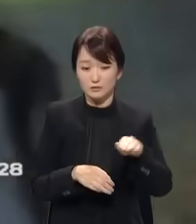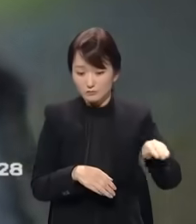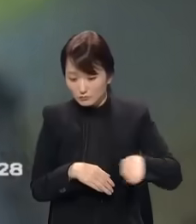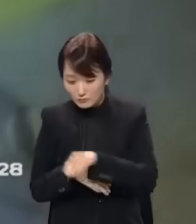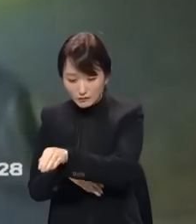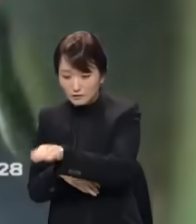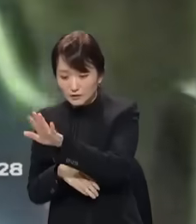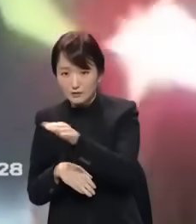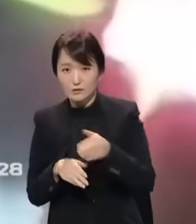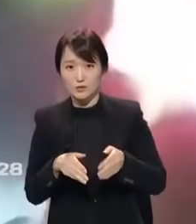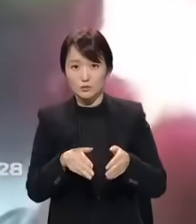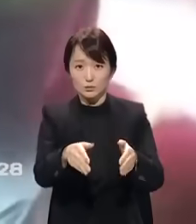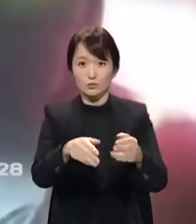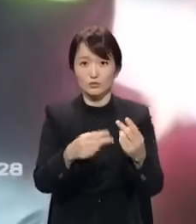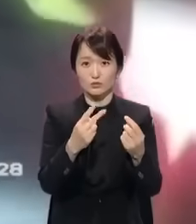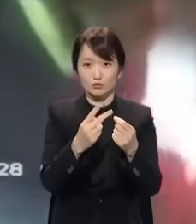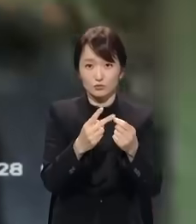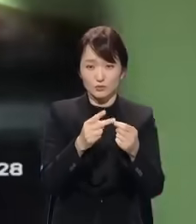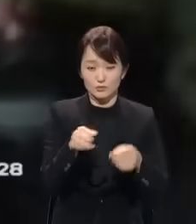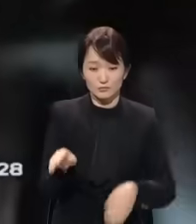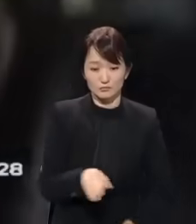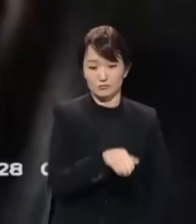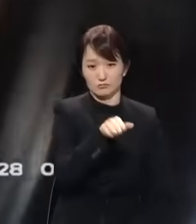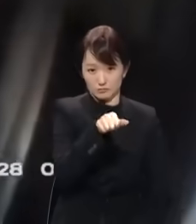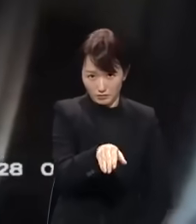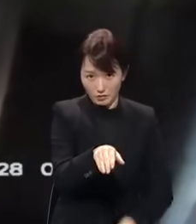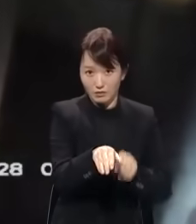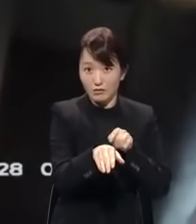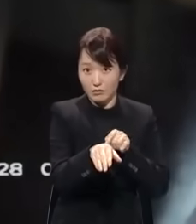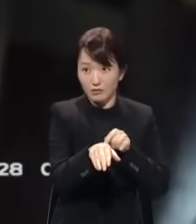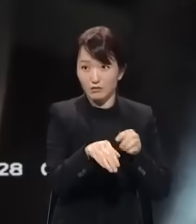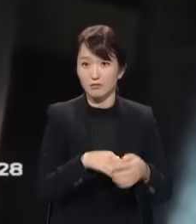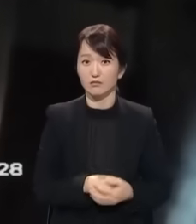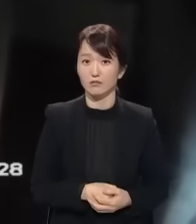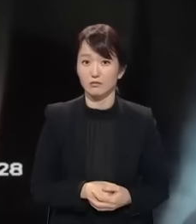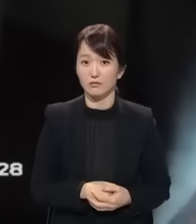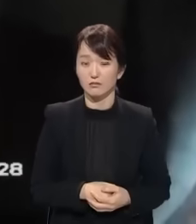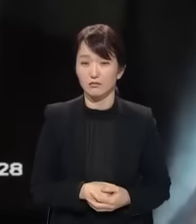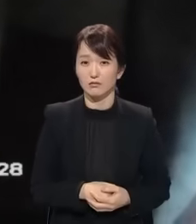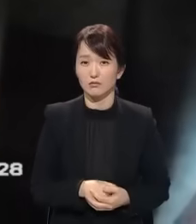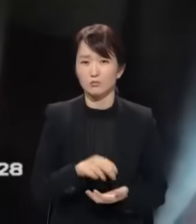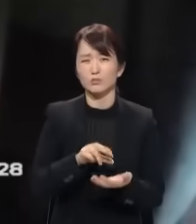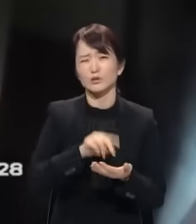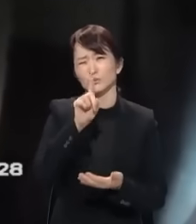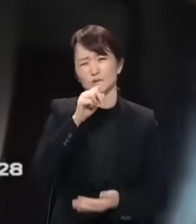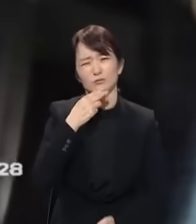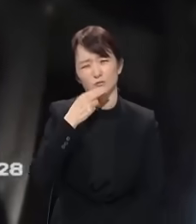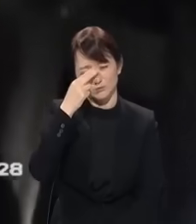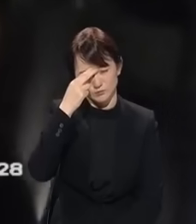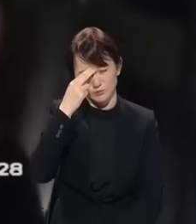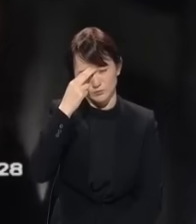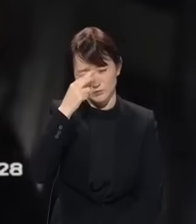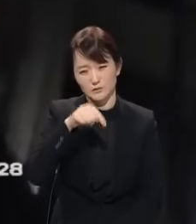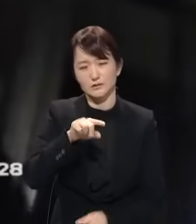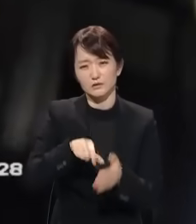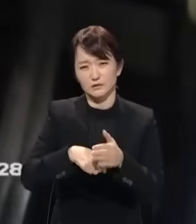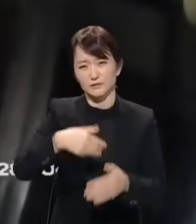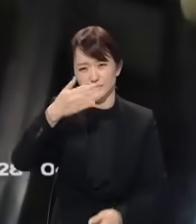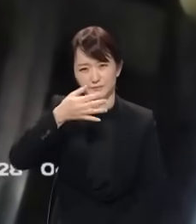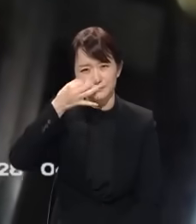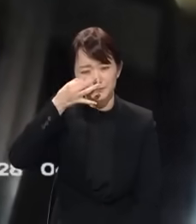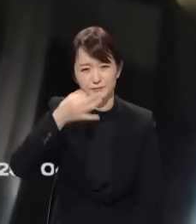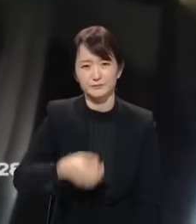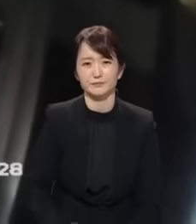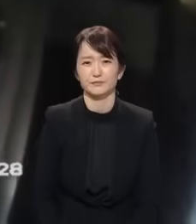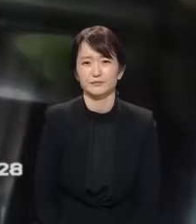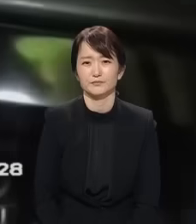아니고 무려 2차선 도로 위에 떡하니 멈춰서 있었습니다. 자, 역시 문제는 술이었어요. 당시 영상 한번 보시겠습니다.